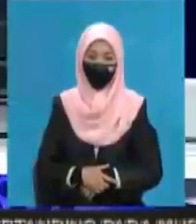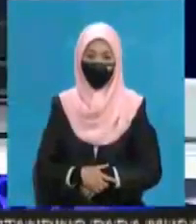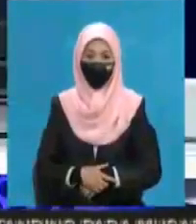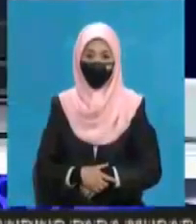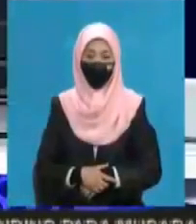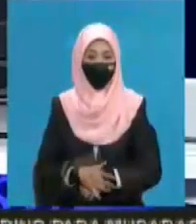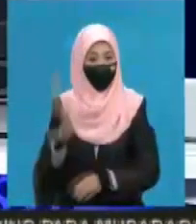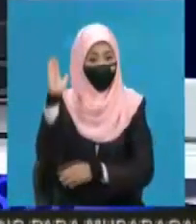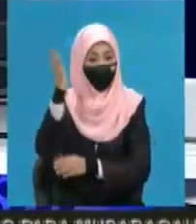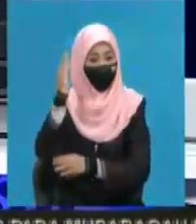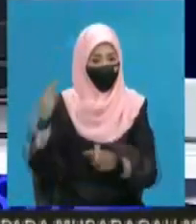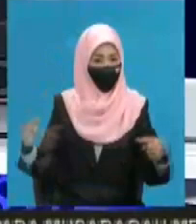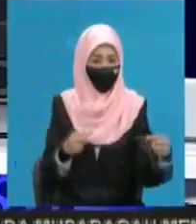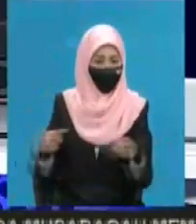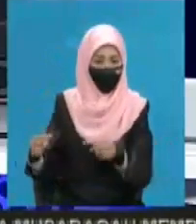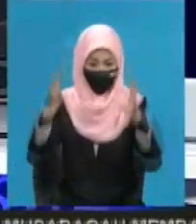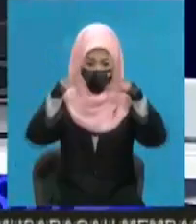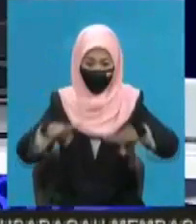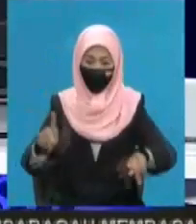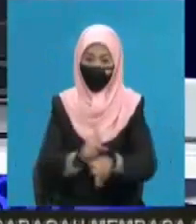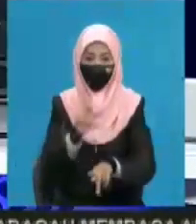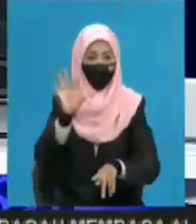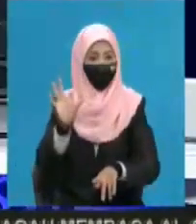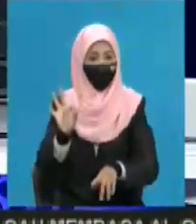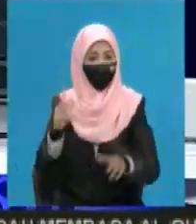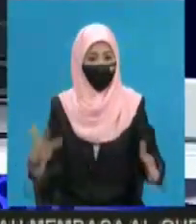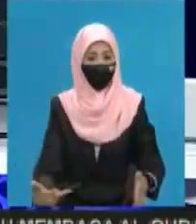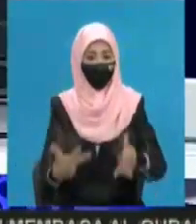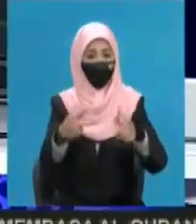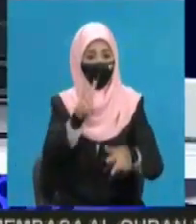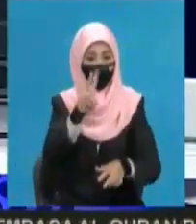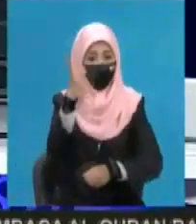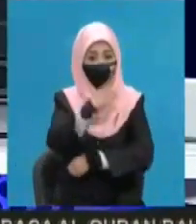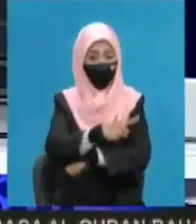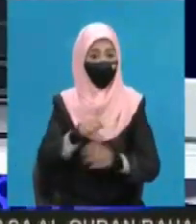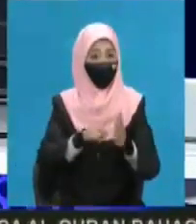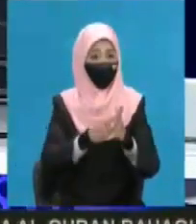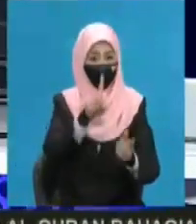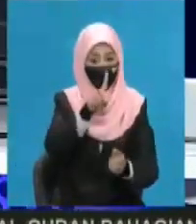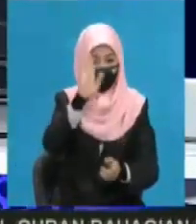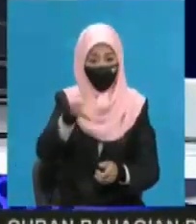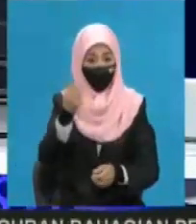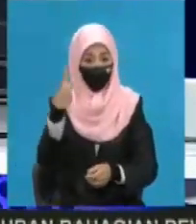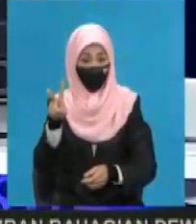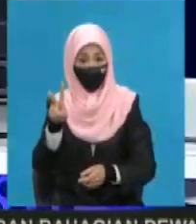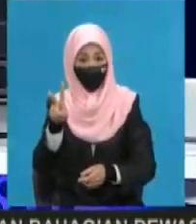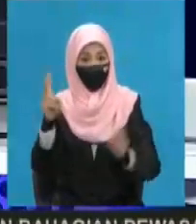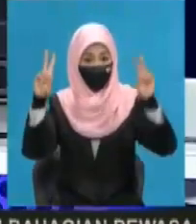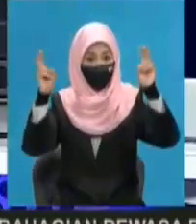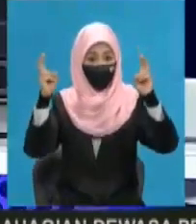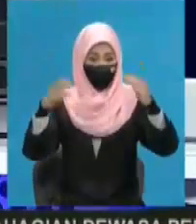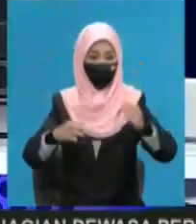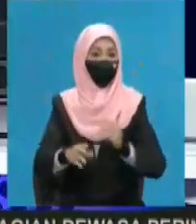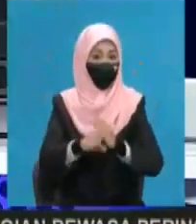di persidangan persaingan ASEAN ke-9 akan berlangsung secara Maya selama dua hari barulah satu Desember ini bertemakan